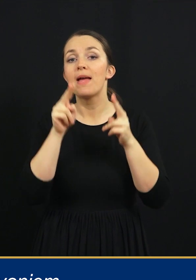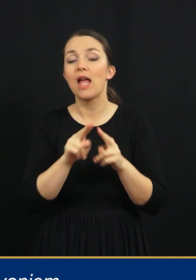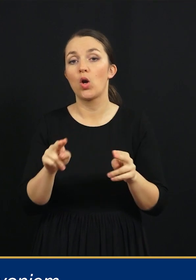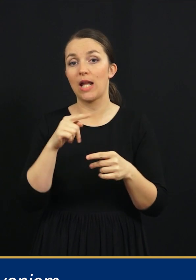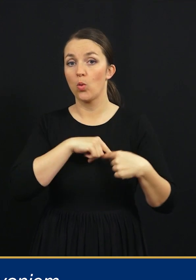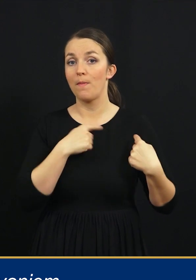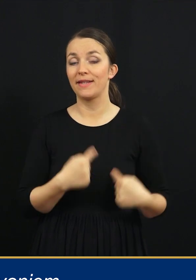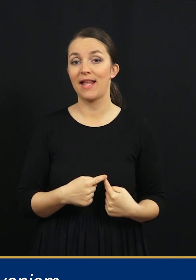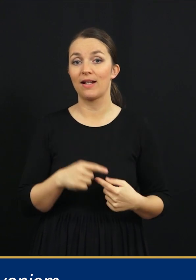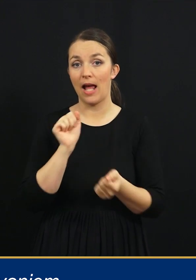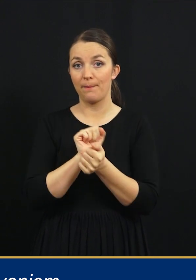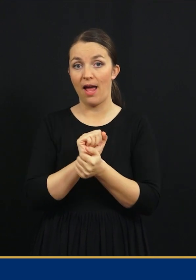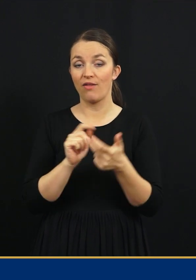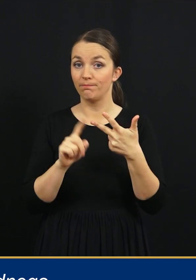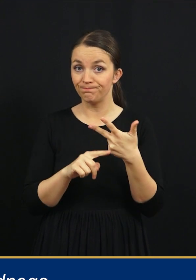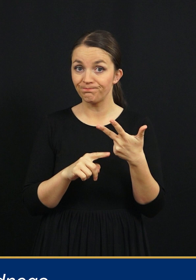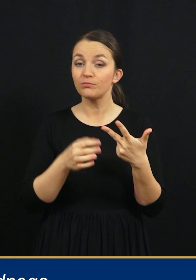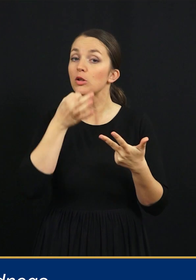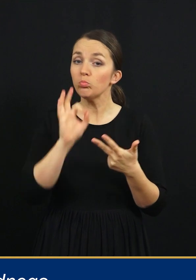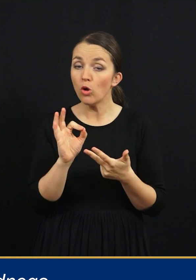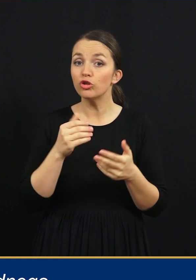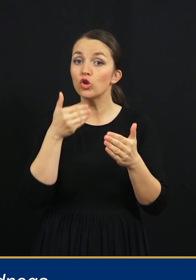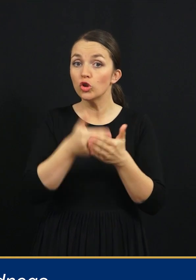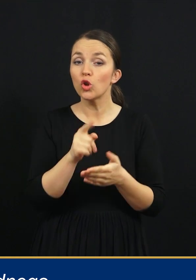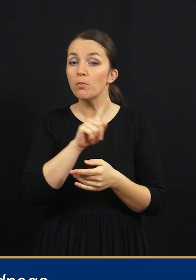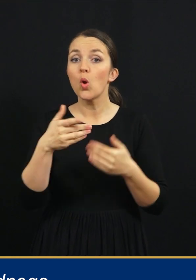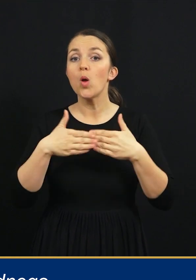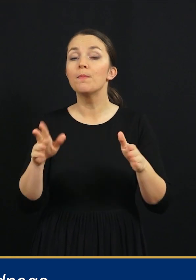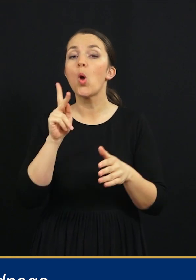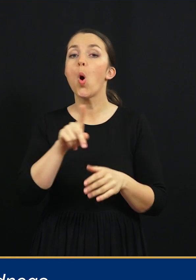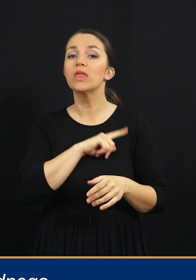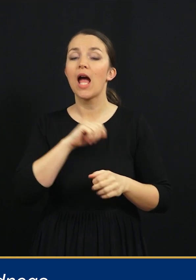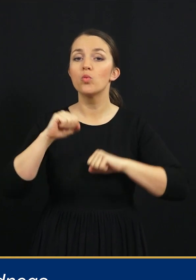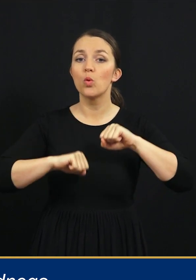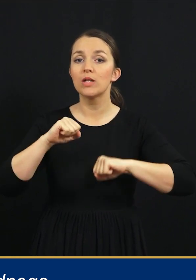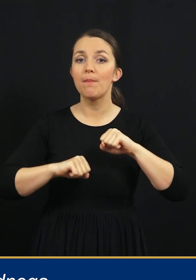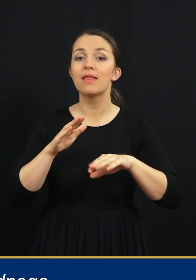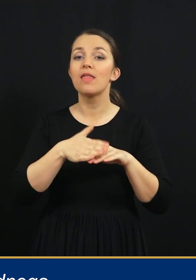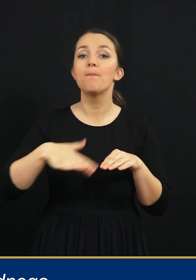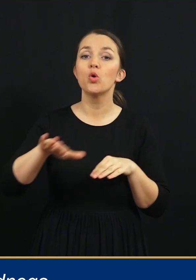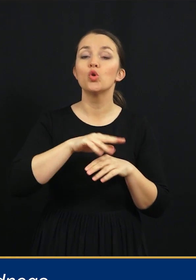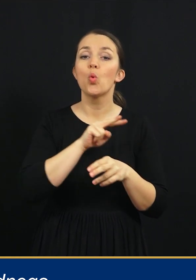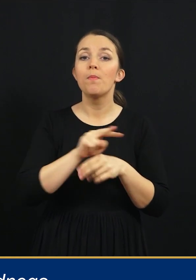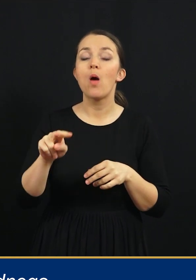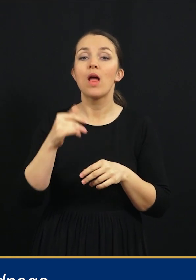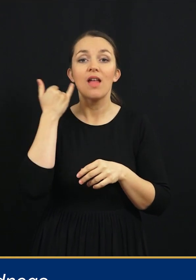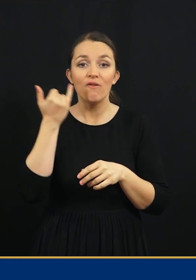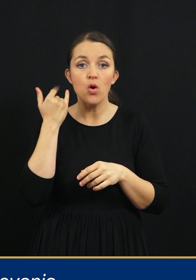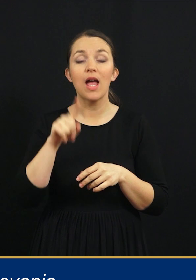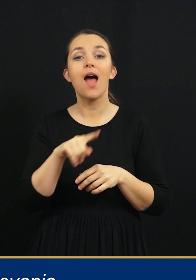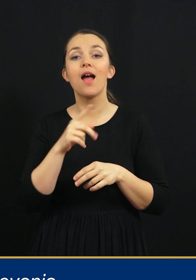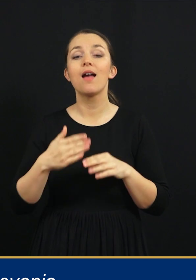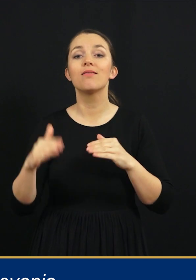mednarodnega humanitarnega prava, boljšemu dostopu do odprtokodnega usposabljanja na področju upravljanja voda